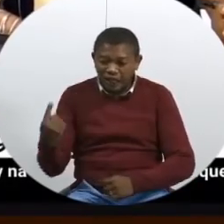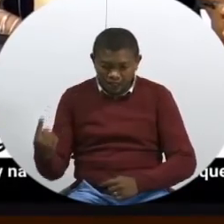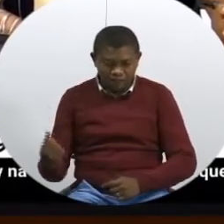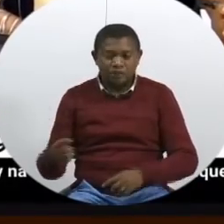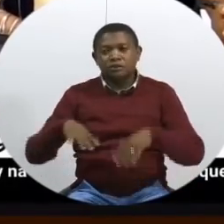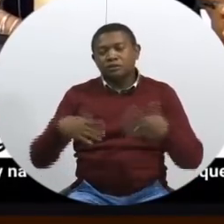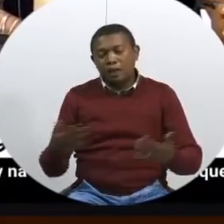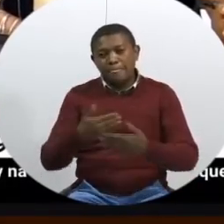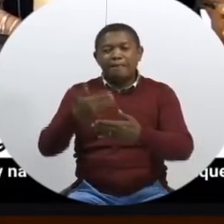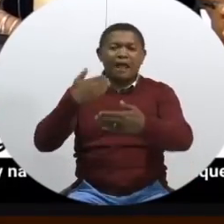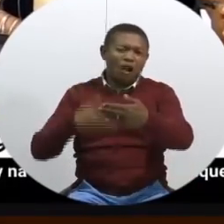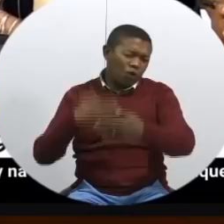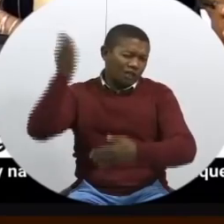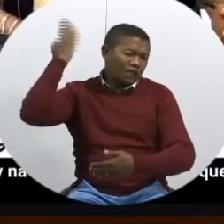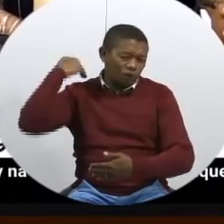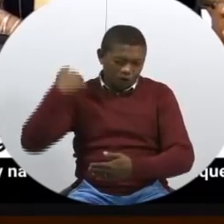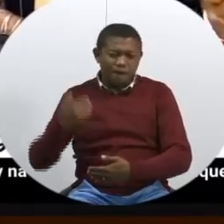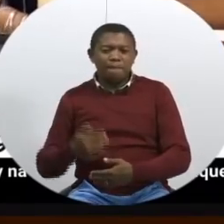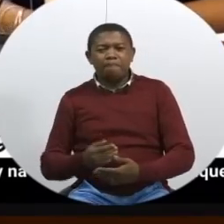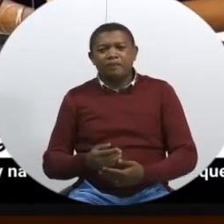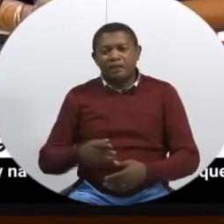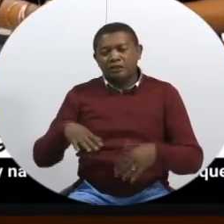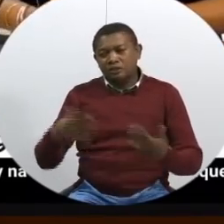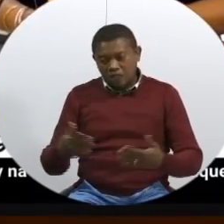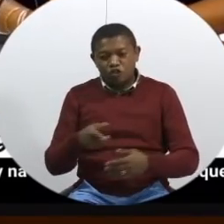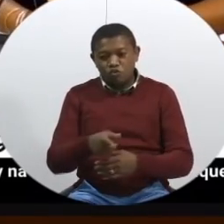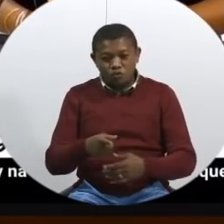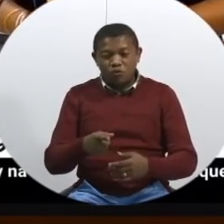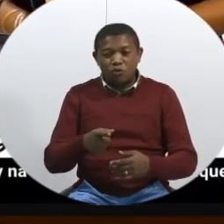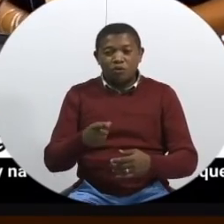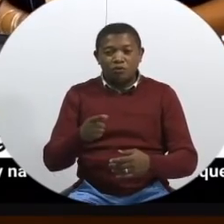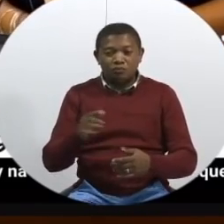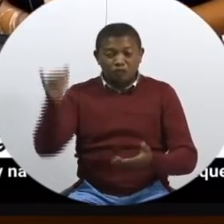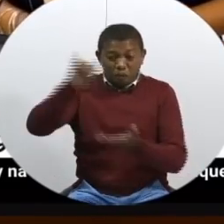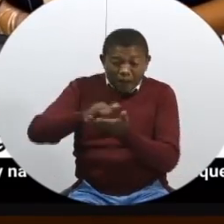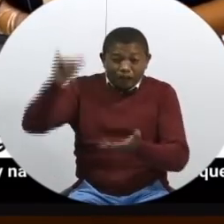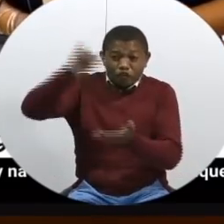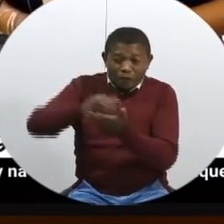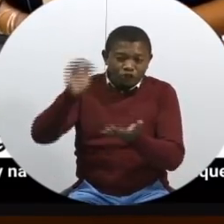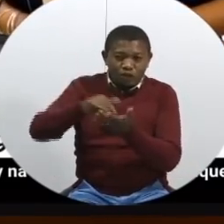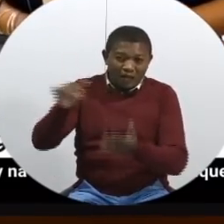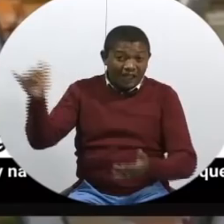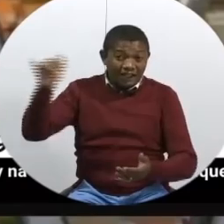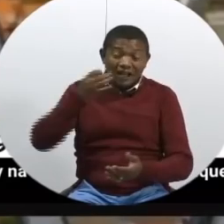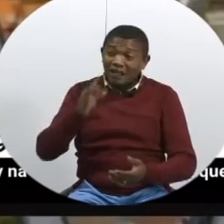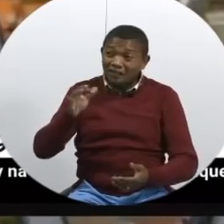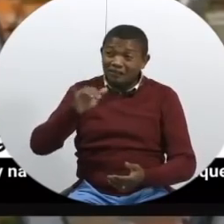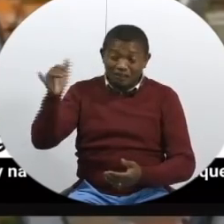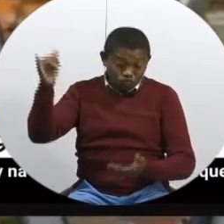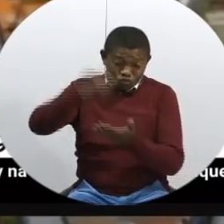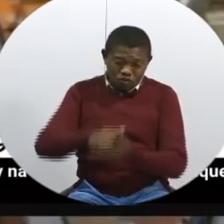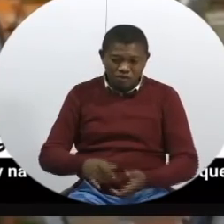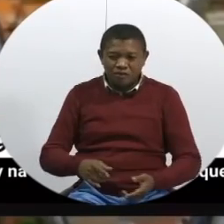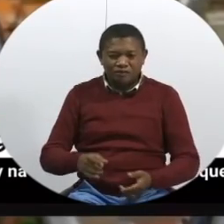tao tany alohan'ny natongavan'ilay sidina farany reto aza dia tsy mivoaka ny trano daholo ny olona aloha fa ho atao